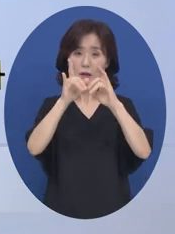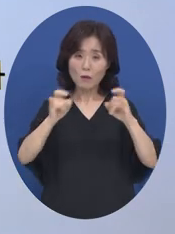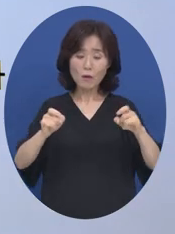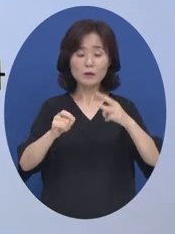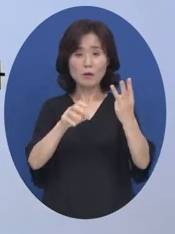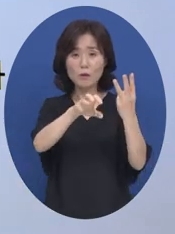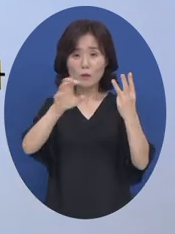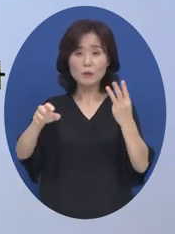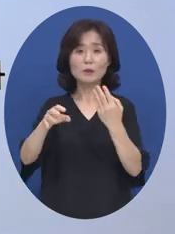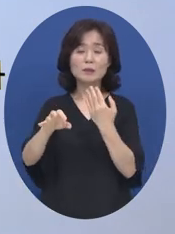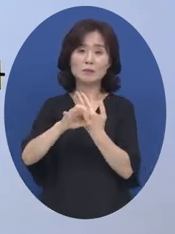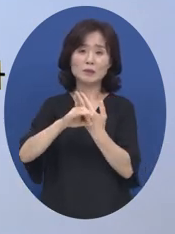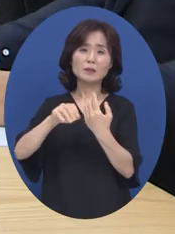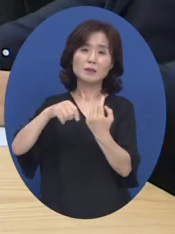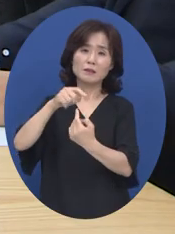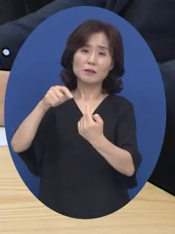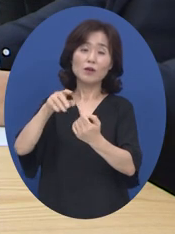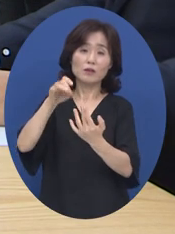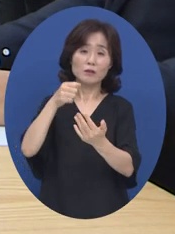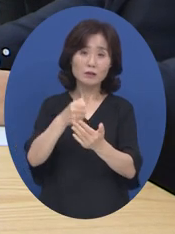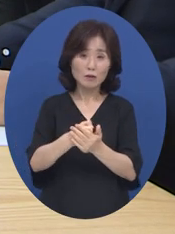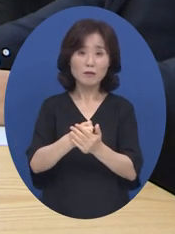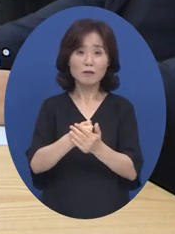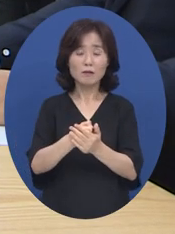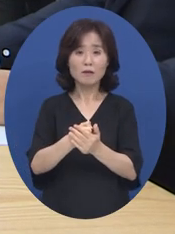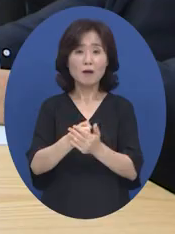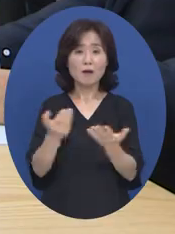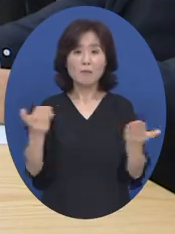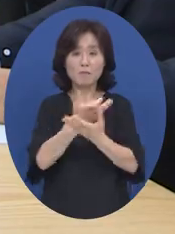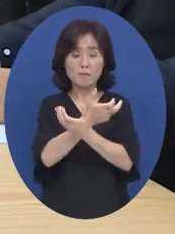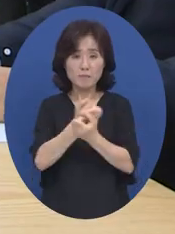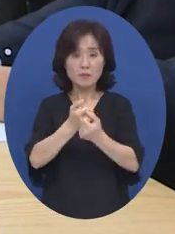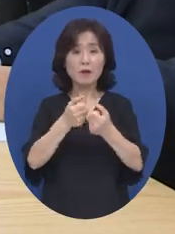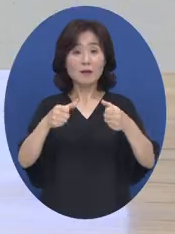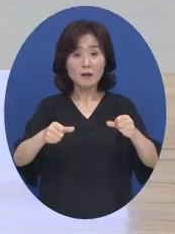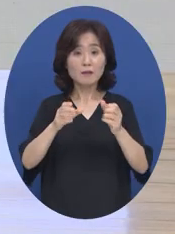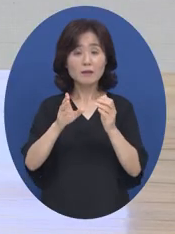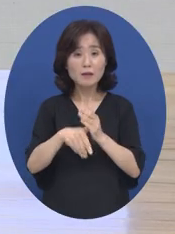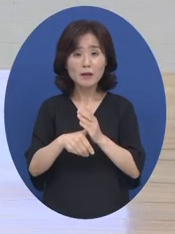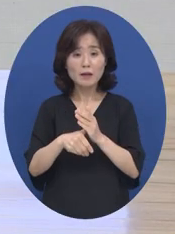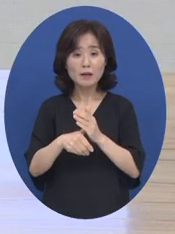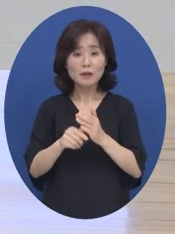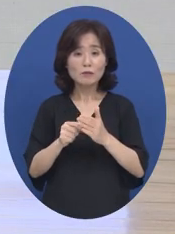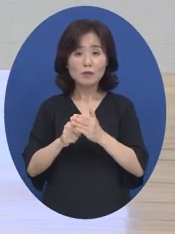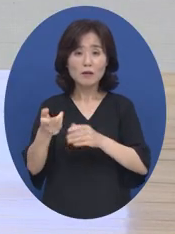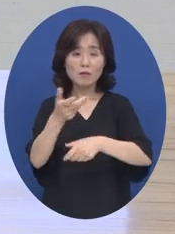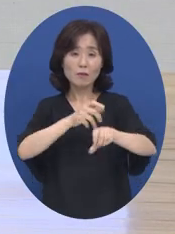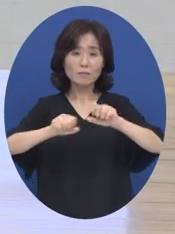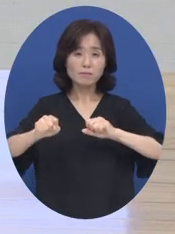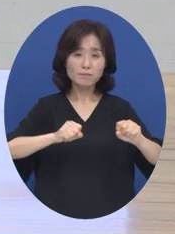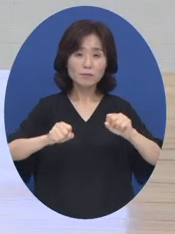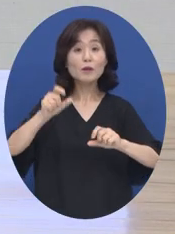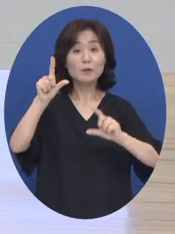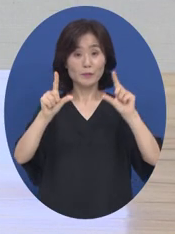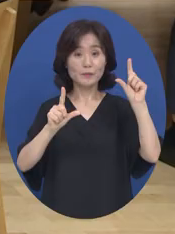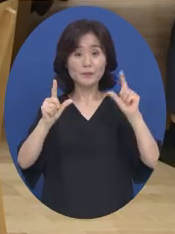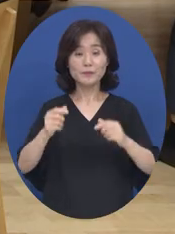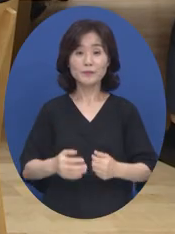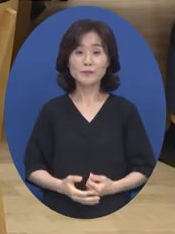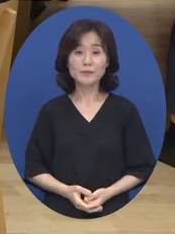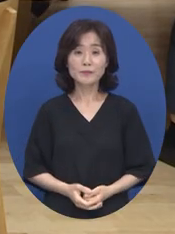선정했습니다. 이번 컨소시엄 사업자와 업무 협약을 체결하면서 추진에 더욱 박차를 가하고 있는